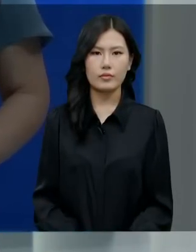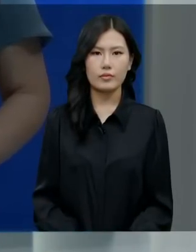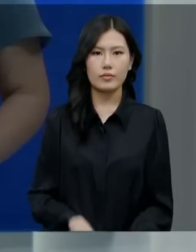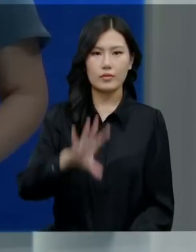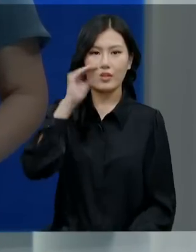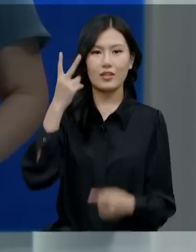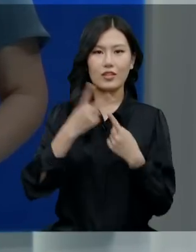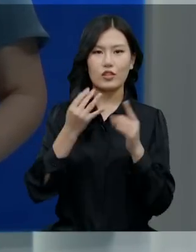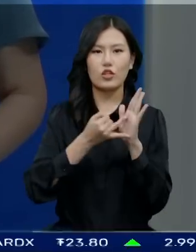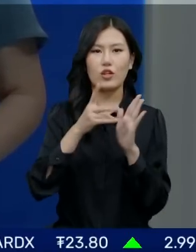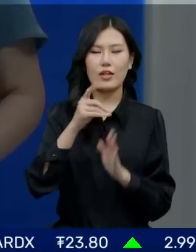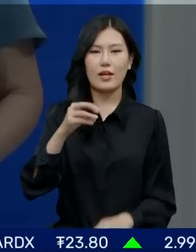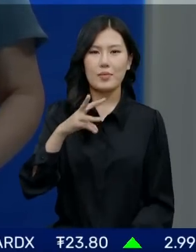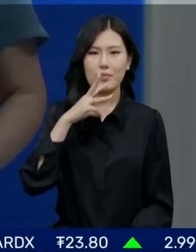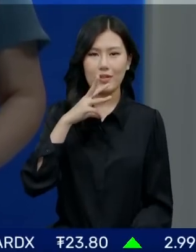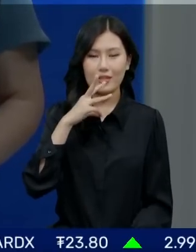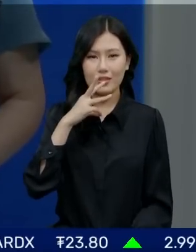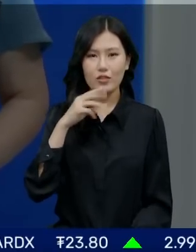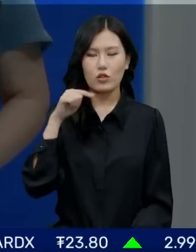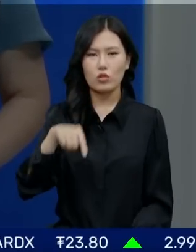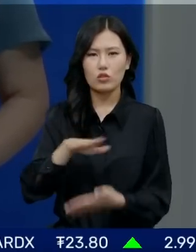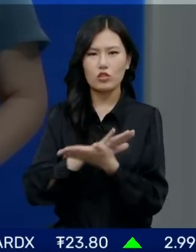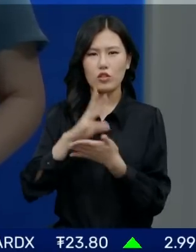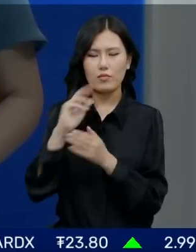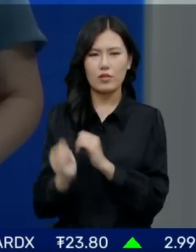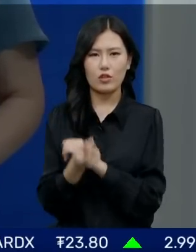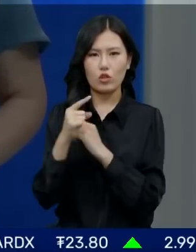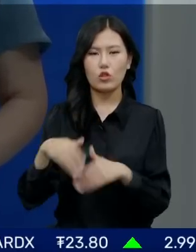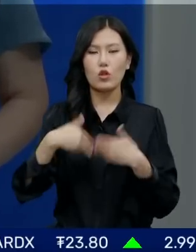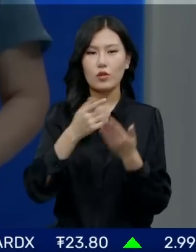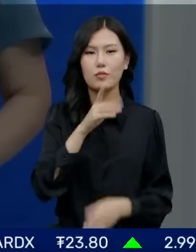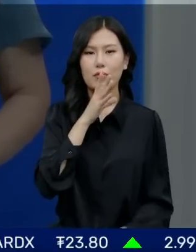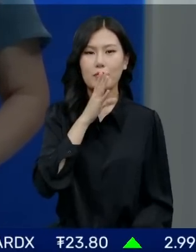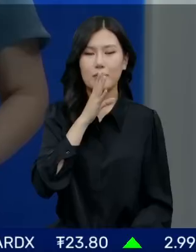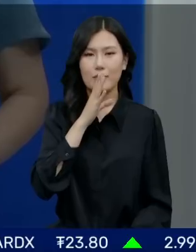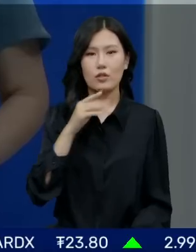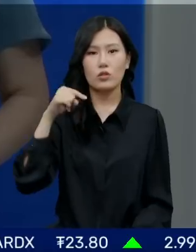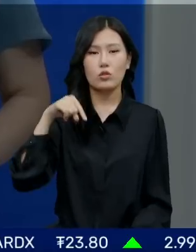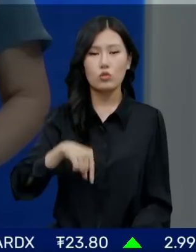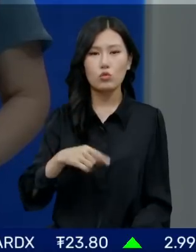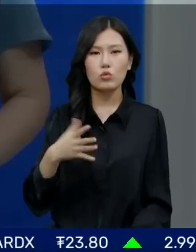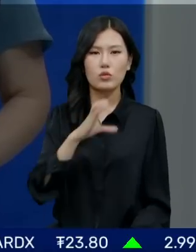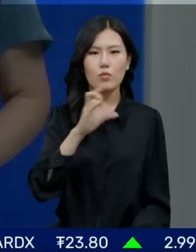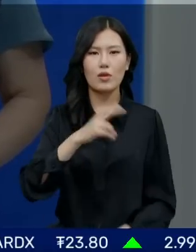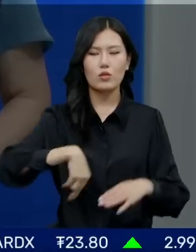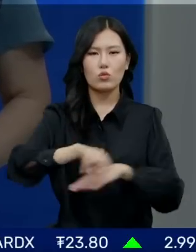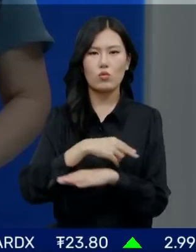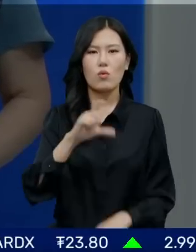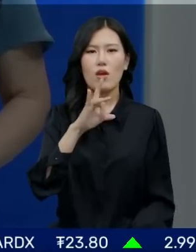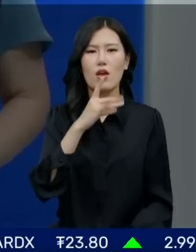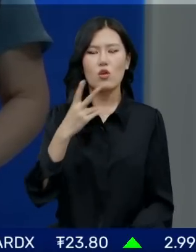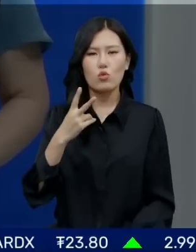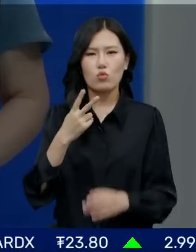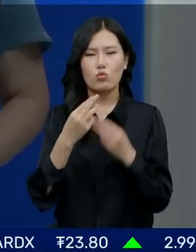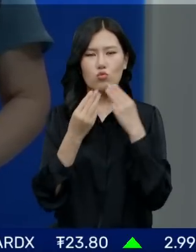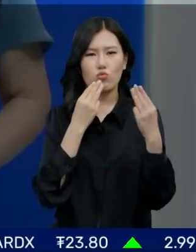Тэнгэрлэгс 7-10 мэдээллийн хөтөлбөр өнөөдрийн хамгийн анхаарлаас татсан мэдээллээр танд хүрч байна. Тэгэхээр өнөөдөр Сүхбаатар дүүргийн Ирүүгийн хэргийн анхан шатны шүүх